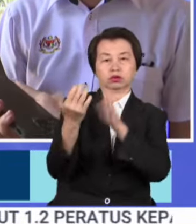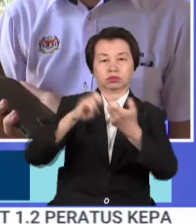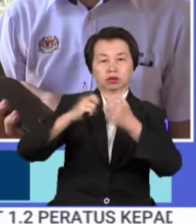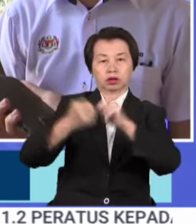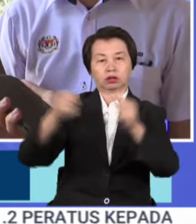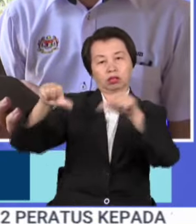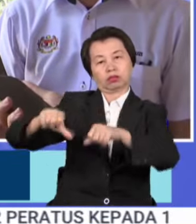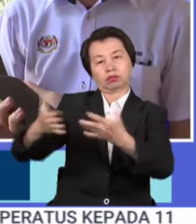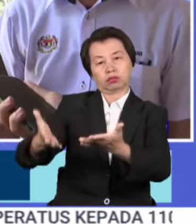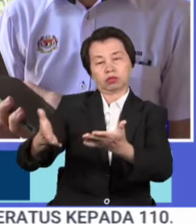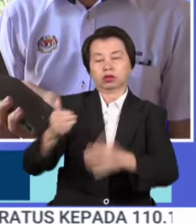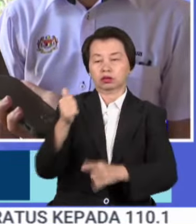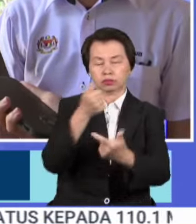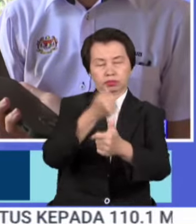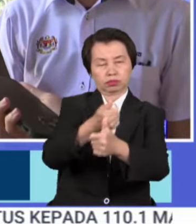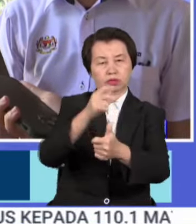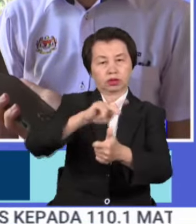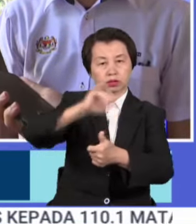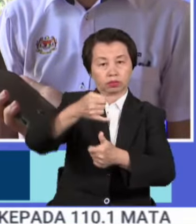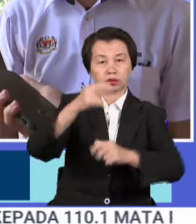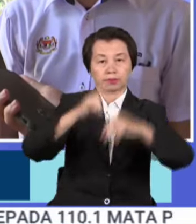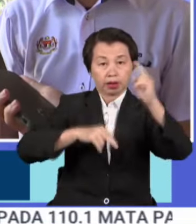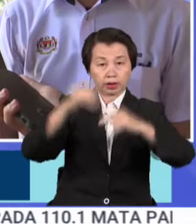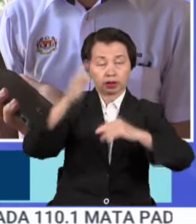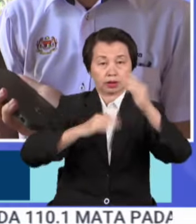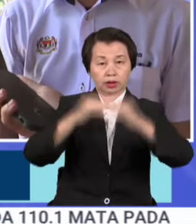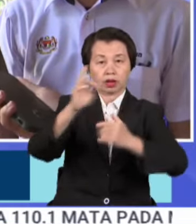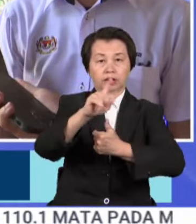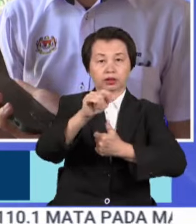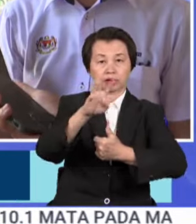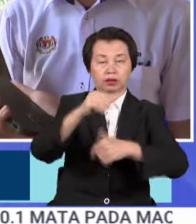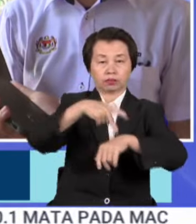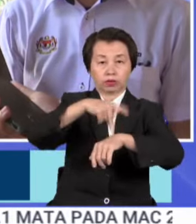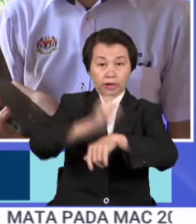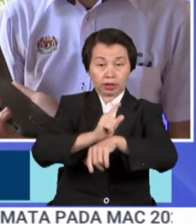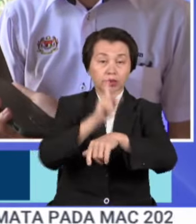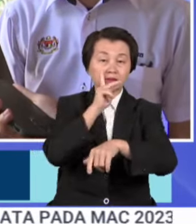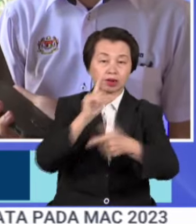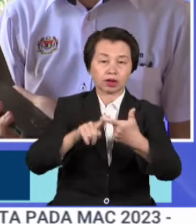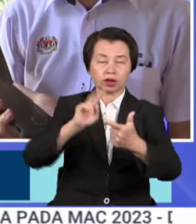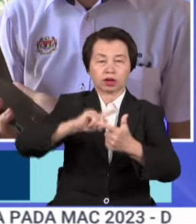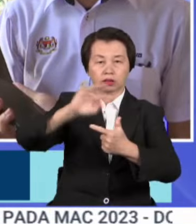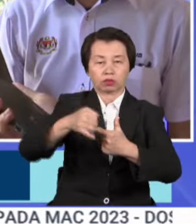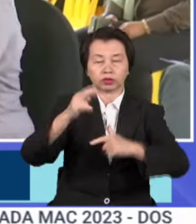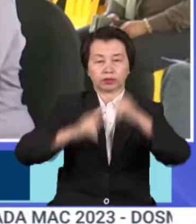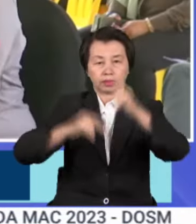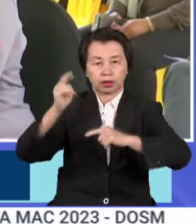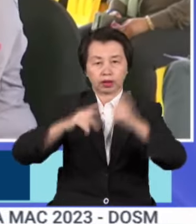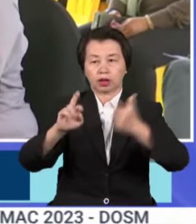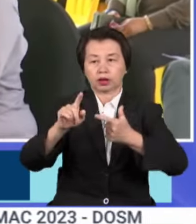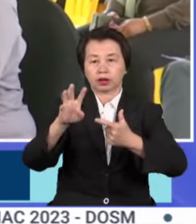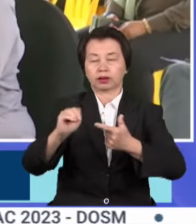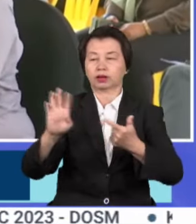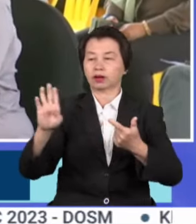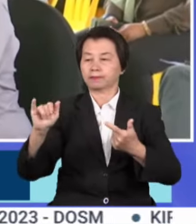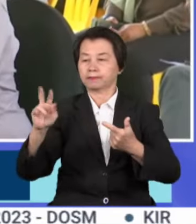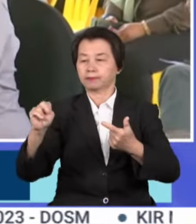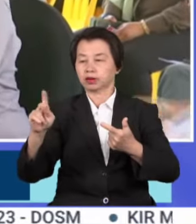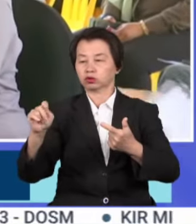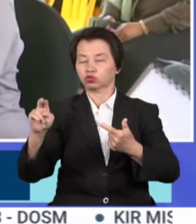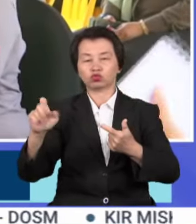masalah itu, masing-masing projek membina bangunan RTM Langkawi Kedah serta projek membina bangunan RTM Bintulu